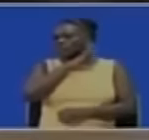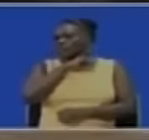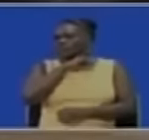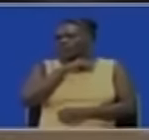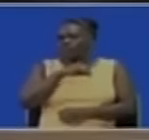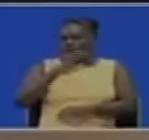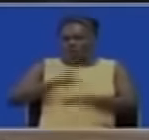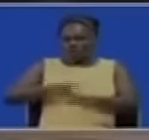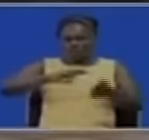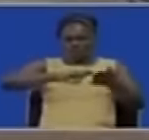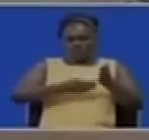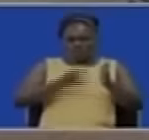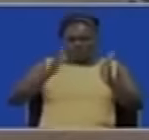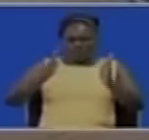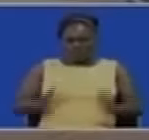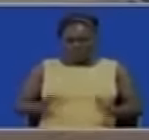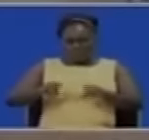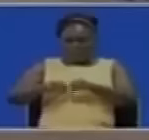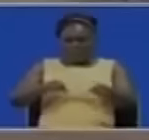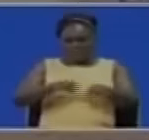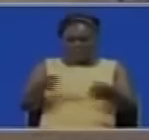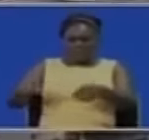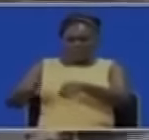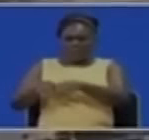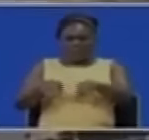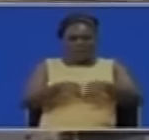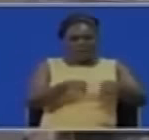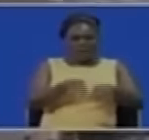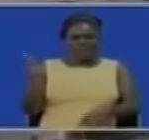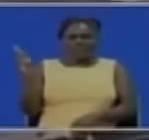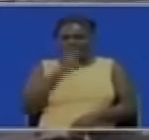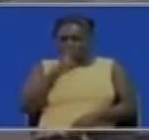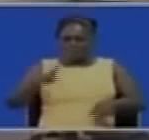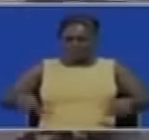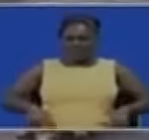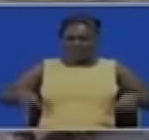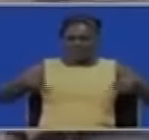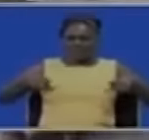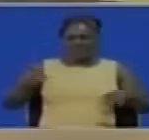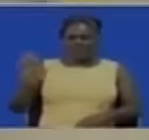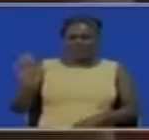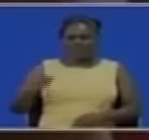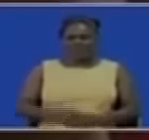kwa mwanakandarasi aliyepasua mabomba ya majitaka na kuhatarisha afya zao.